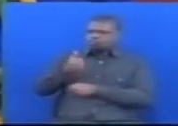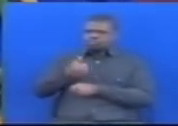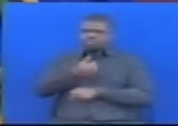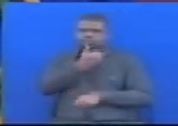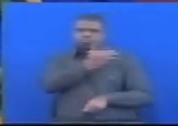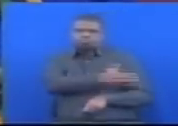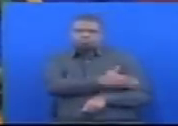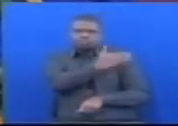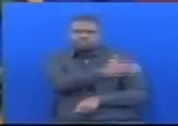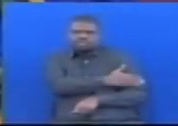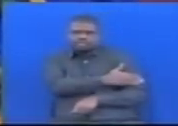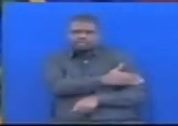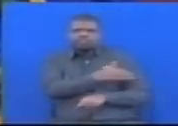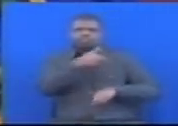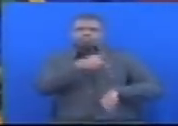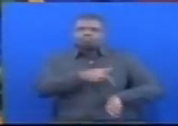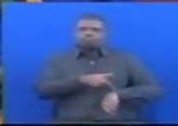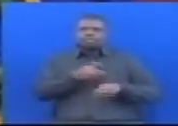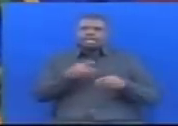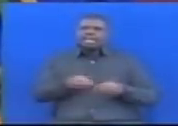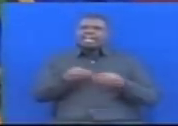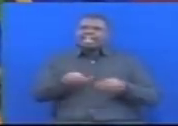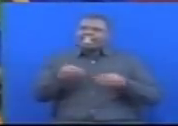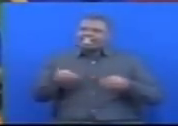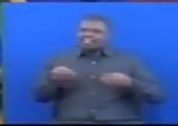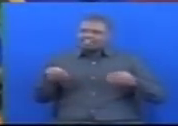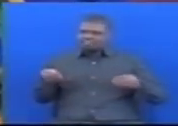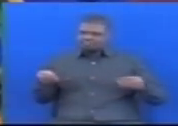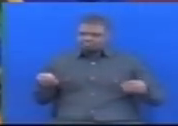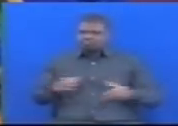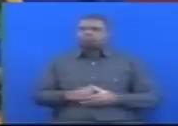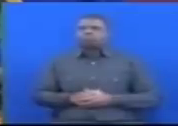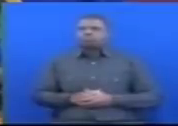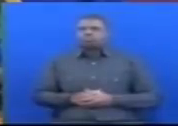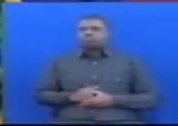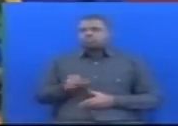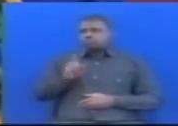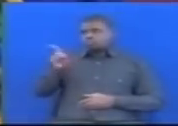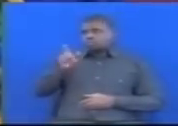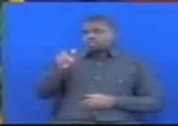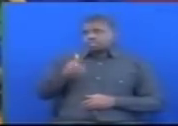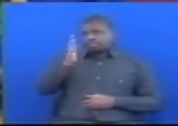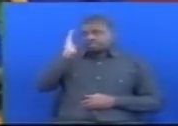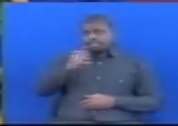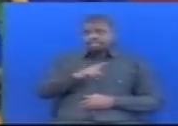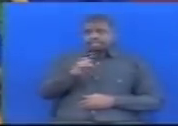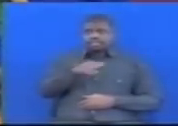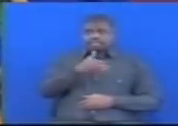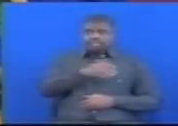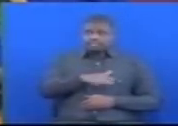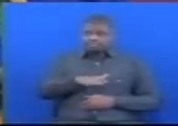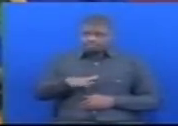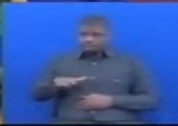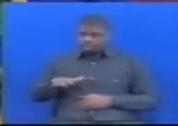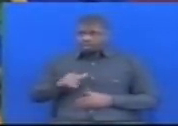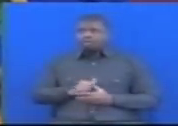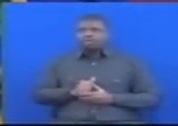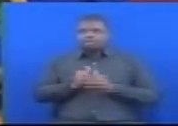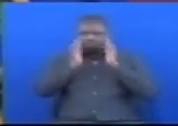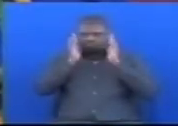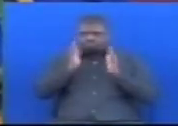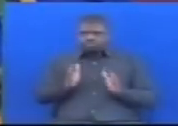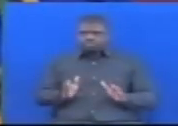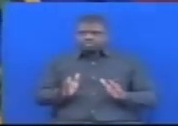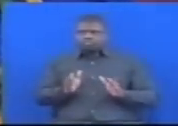kuhudumia kwa muda mrefu hasa kule kwenye serikali ya mapinduzi ya Zanzibar,